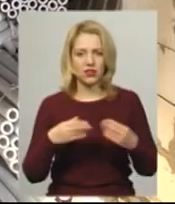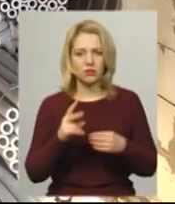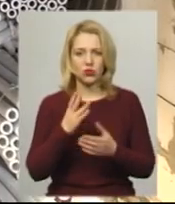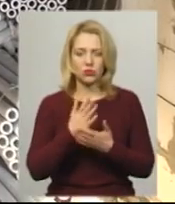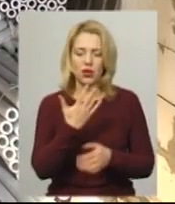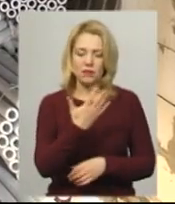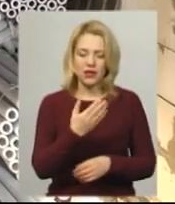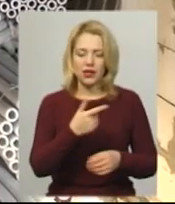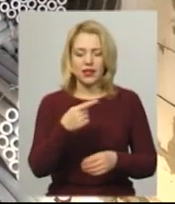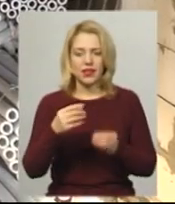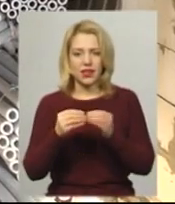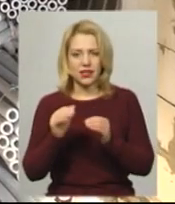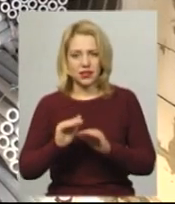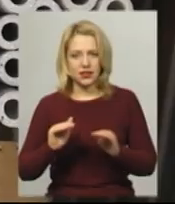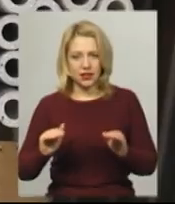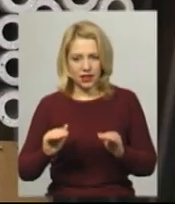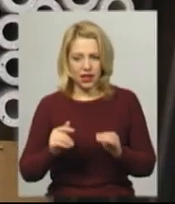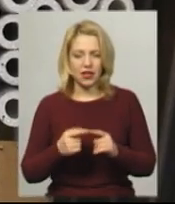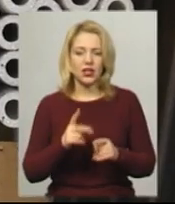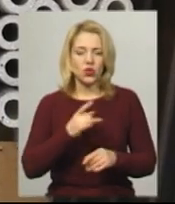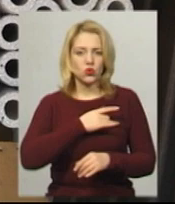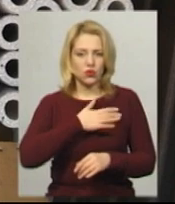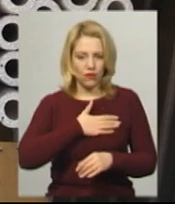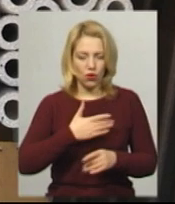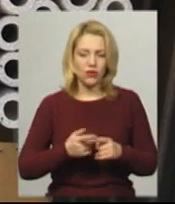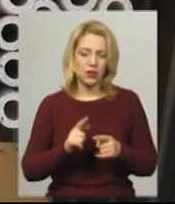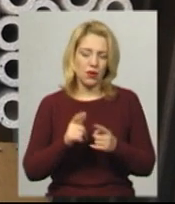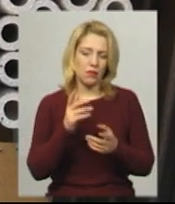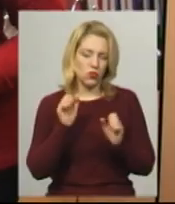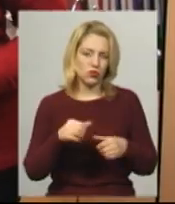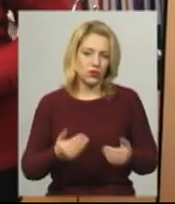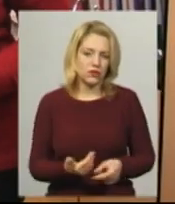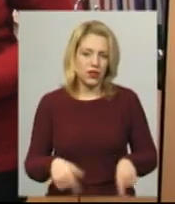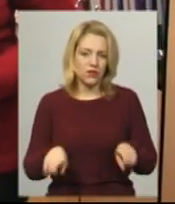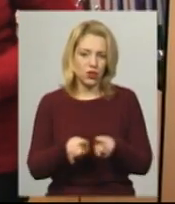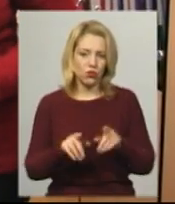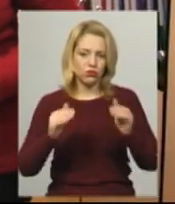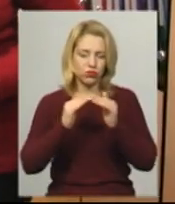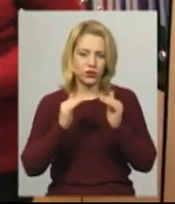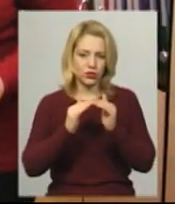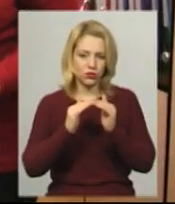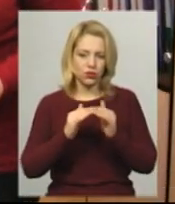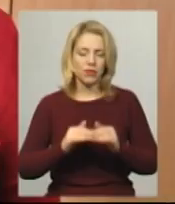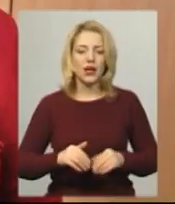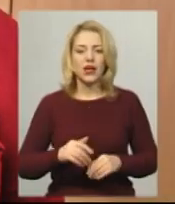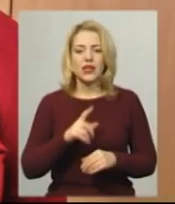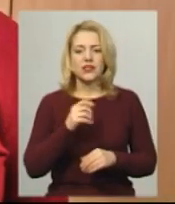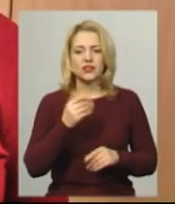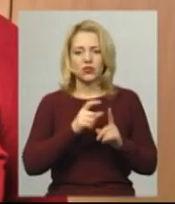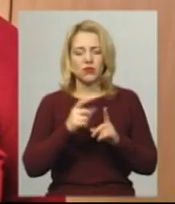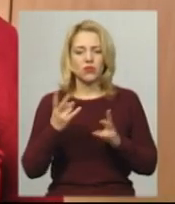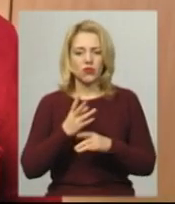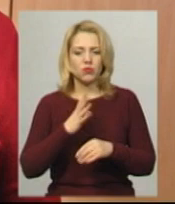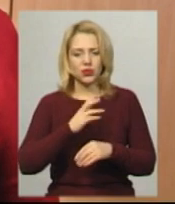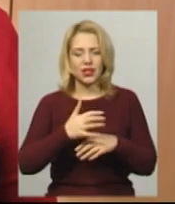дітей з усиновленими, може проживати у будинку такого типу, каже начальниця служби у справах дітей Хмельницької ОДА Ніна Магур. За її словами, вони мають бути